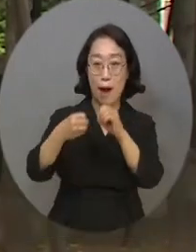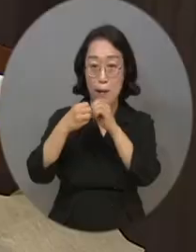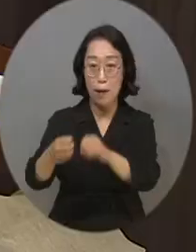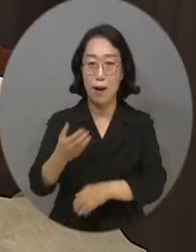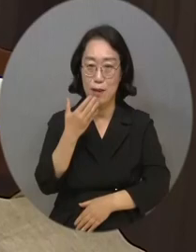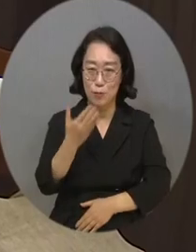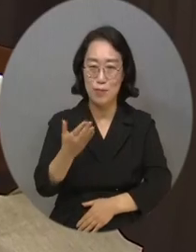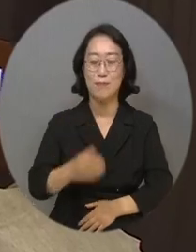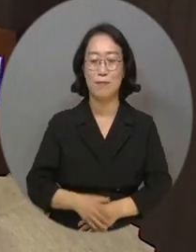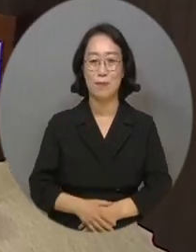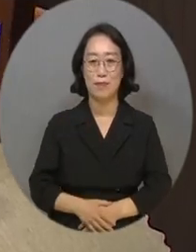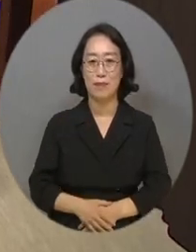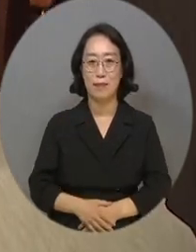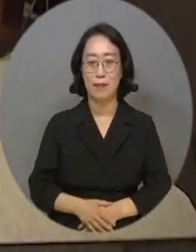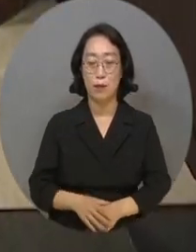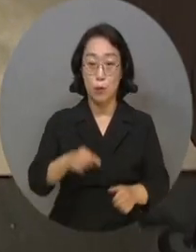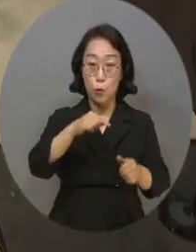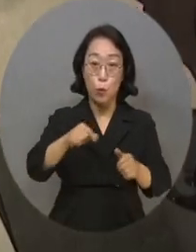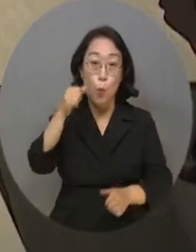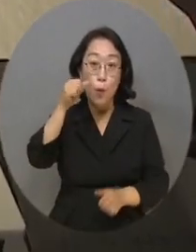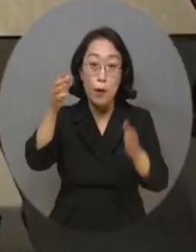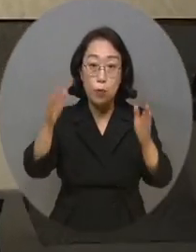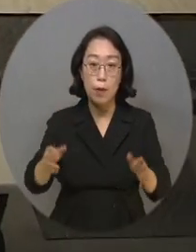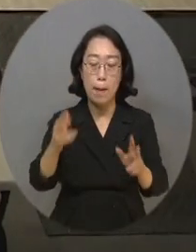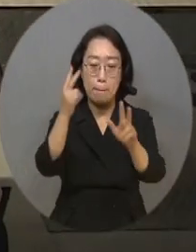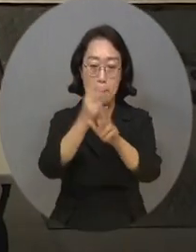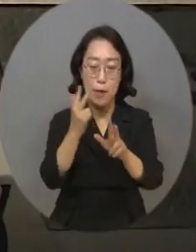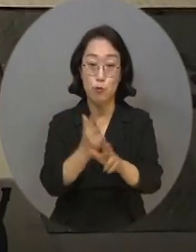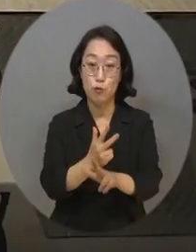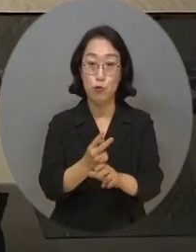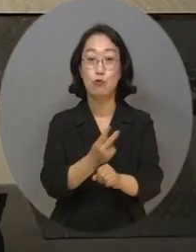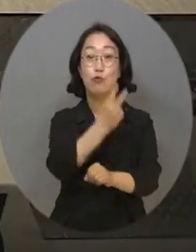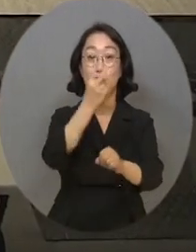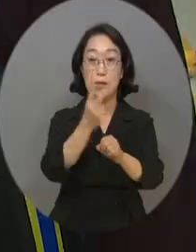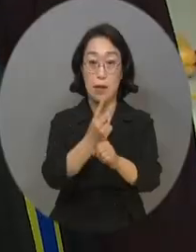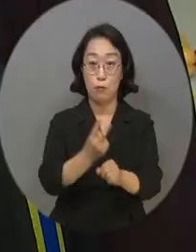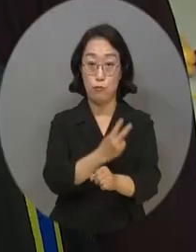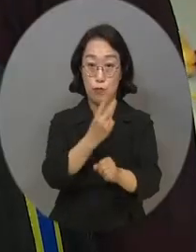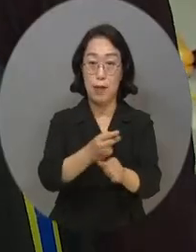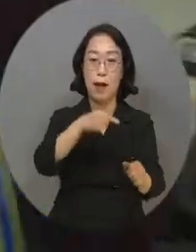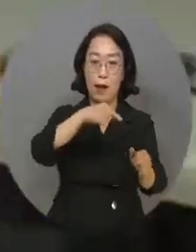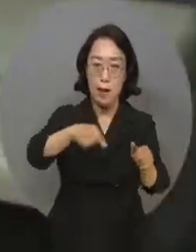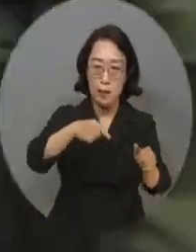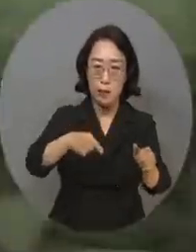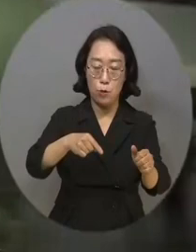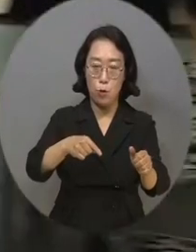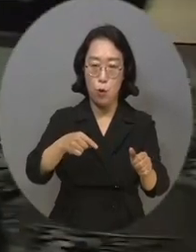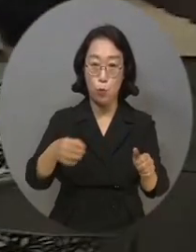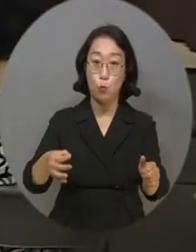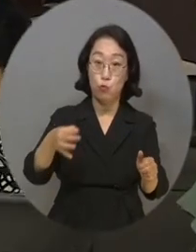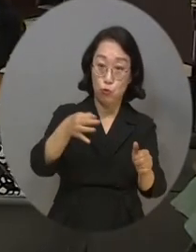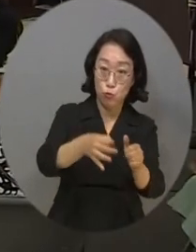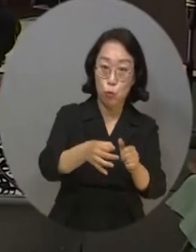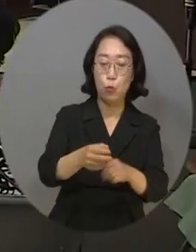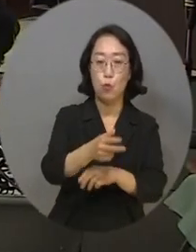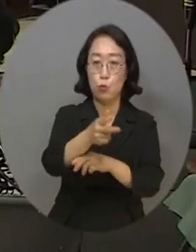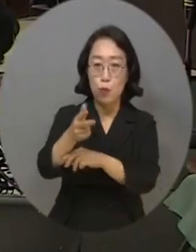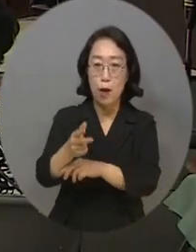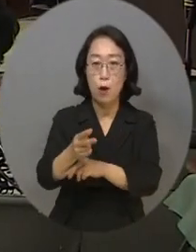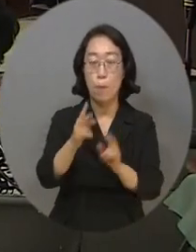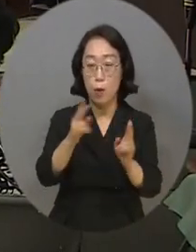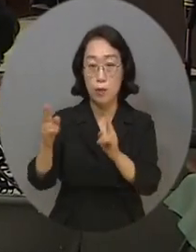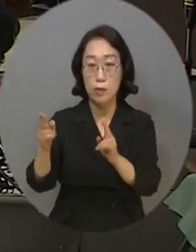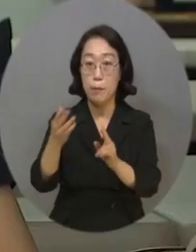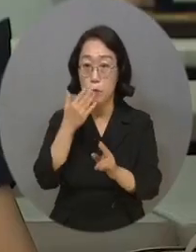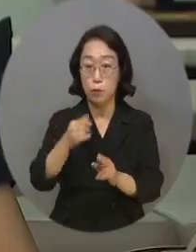있는. 교육은 5개월간 매주 2시간씩 진행되며 교육생들에게는 교육수당을 비롯해 촬영과 편집을 할 수